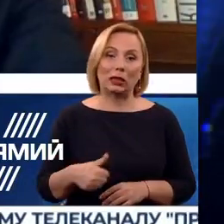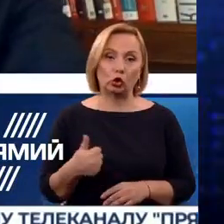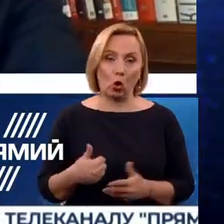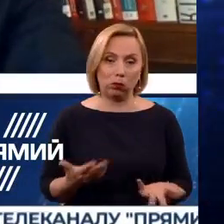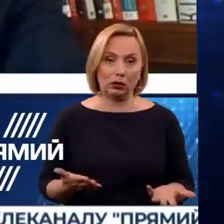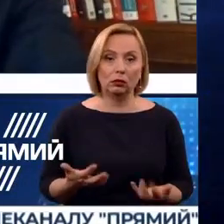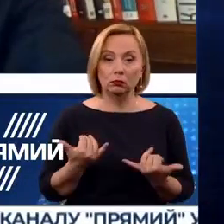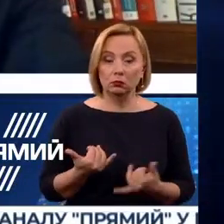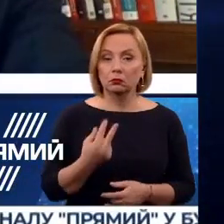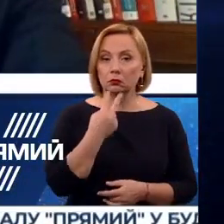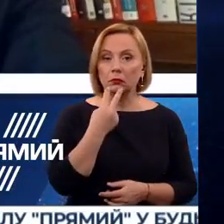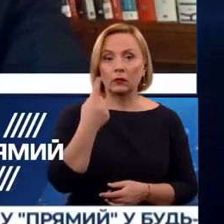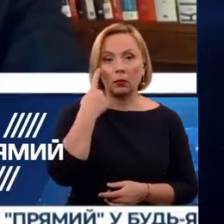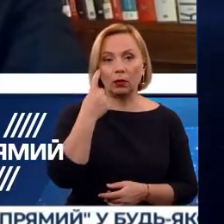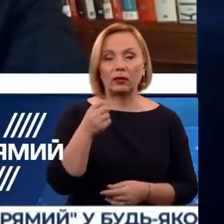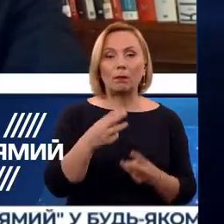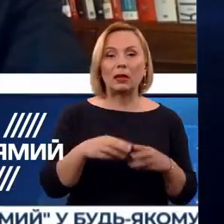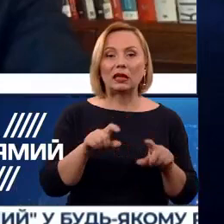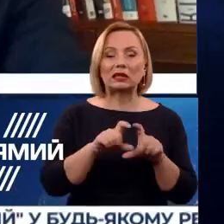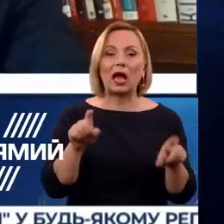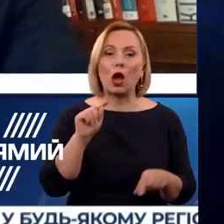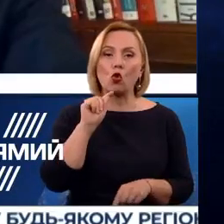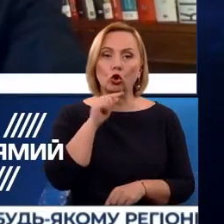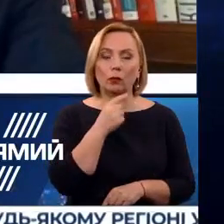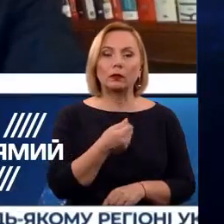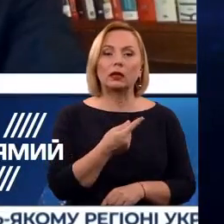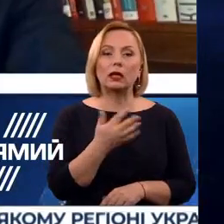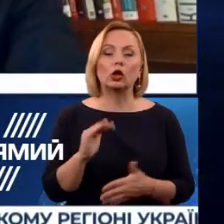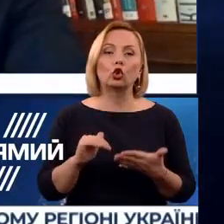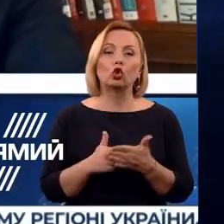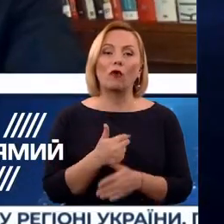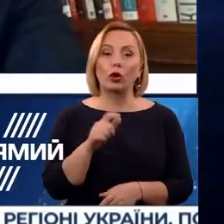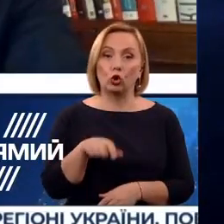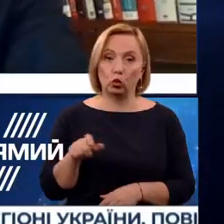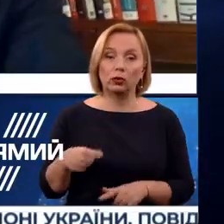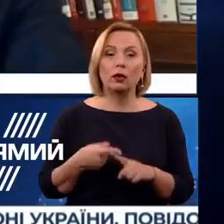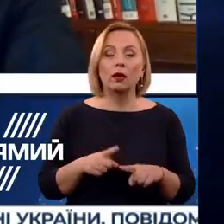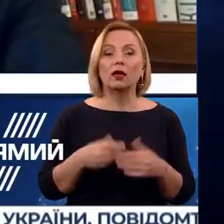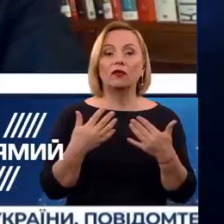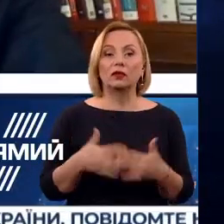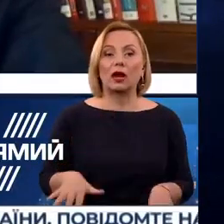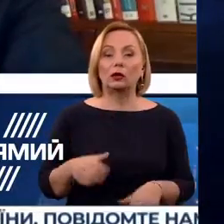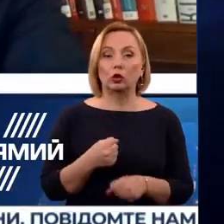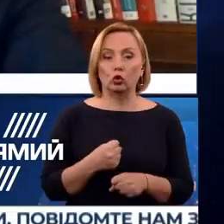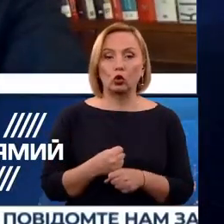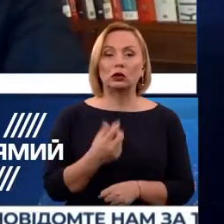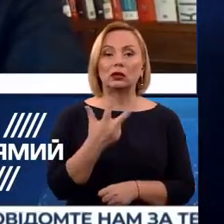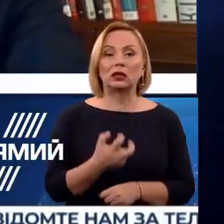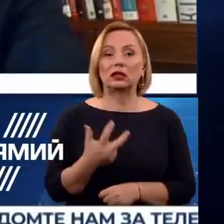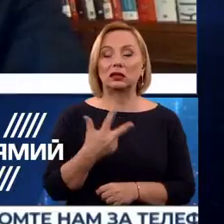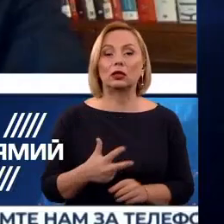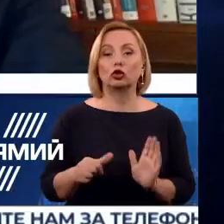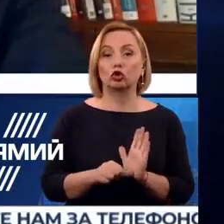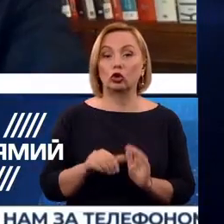ми бачимо повідомлення Міністерства економіки, кількість нових людей, які втратили роботу, 336 тисяч.